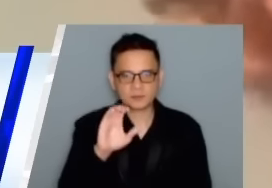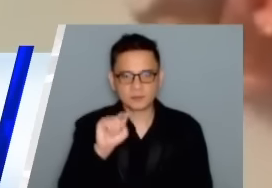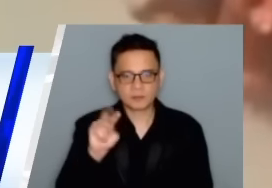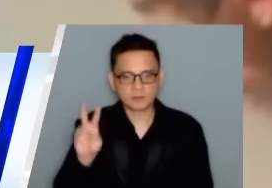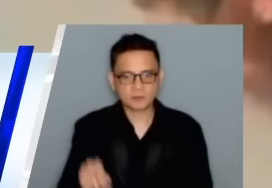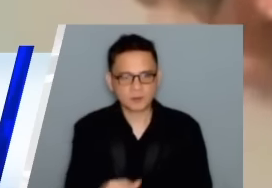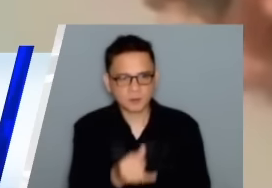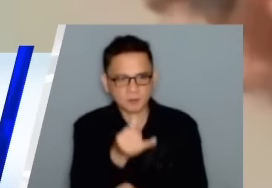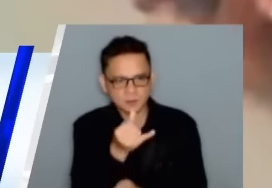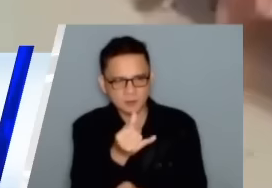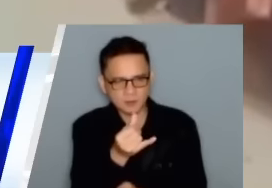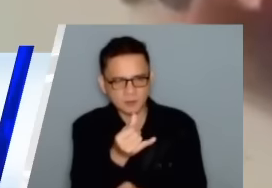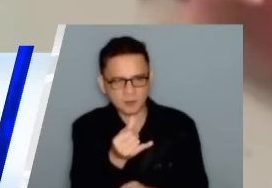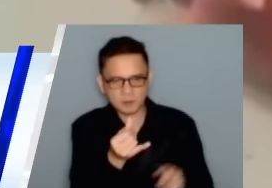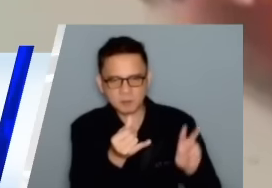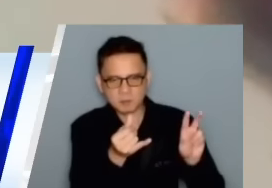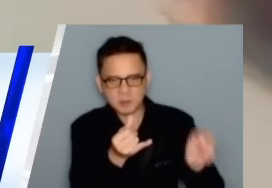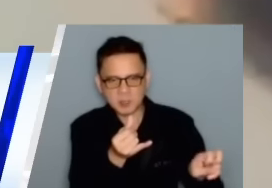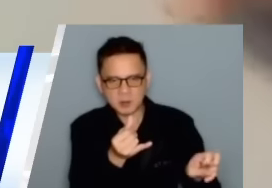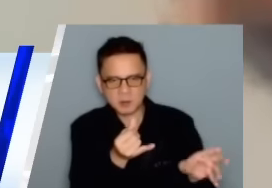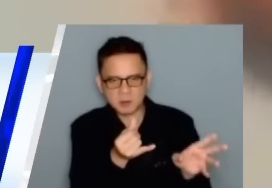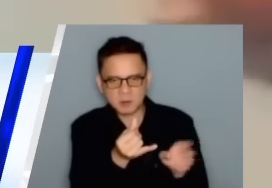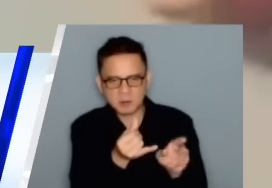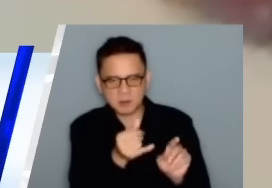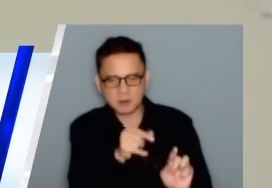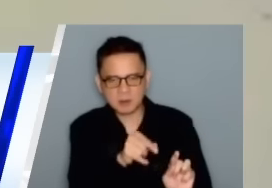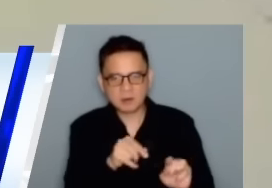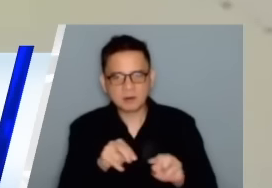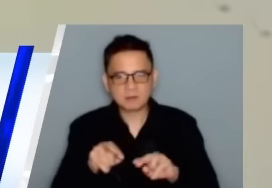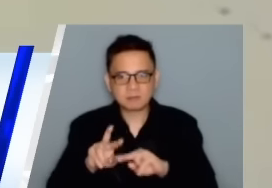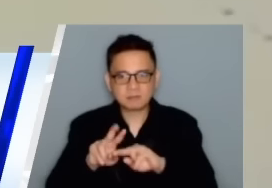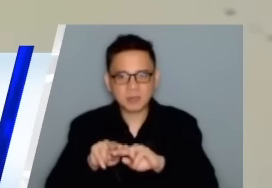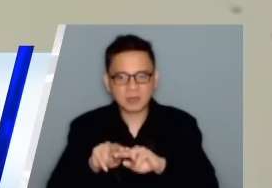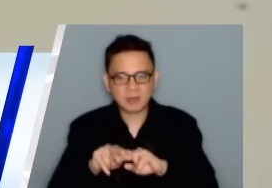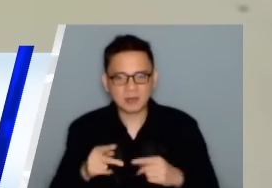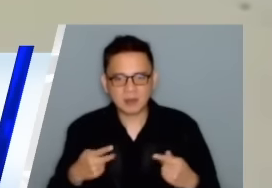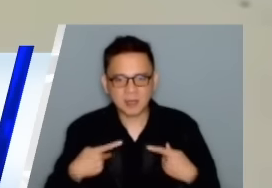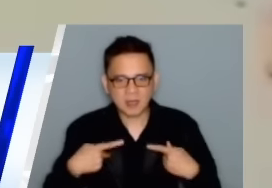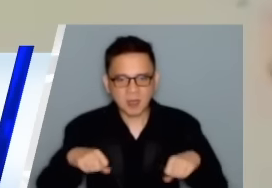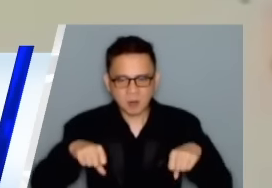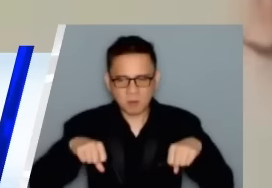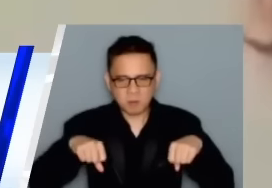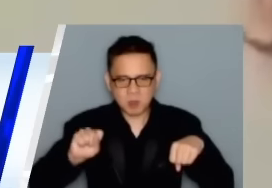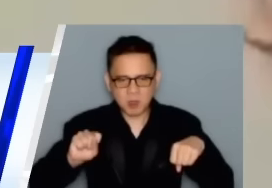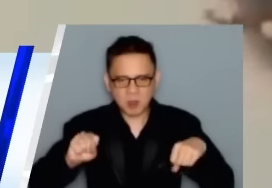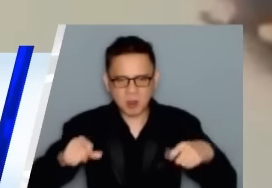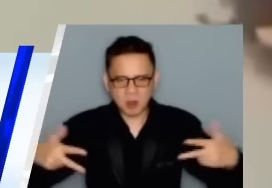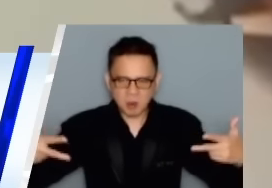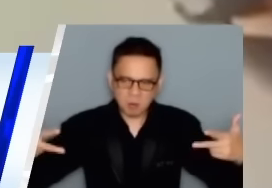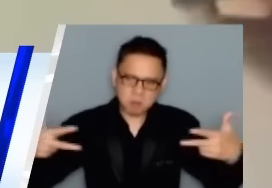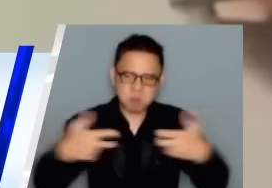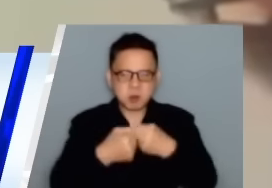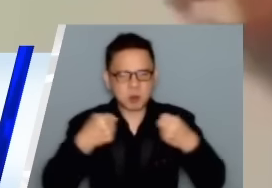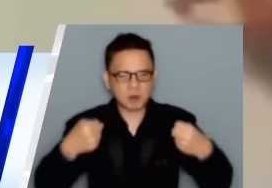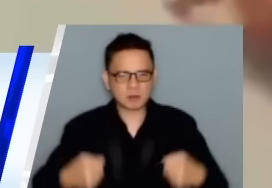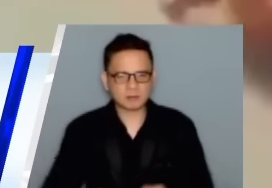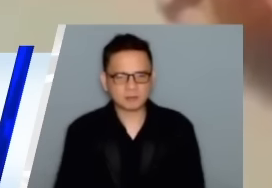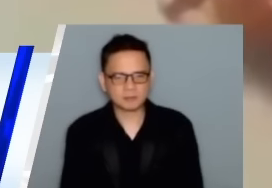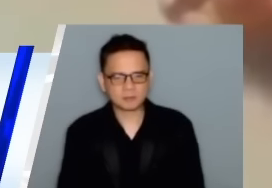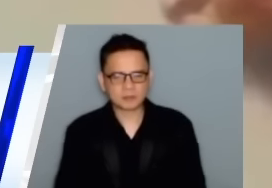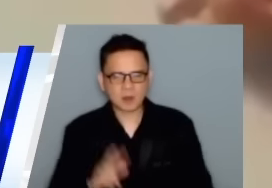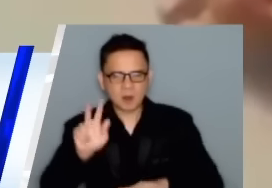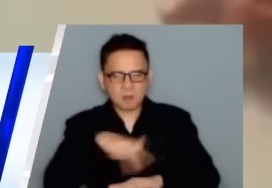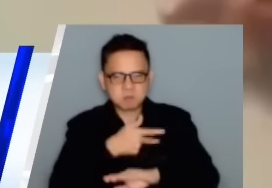motorsiklo sa puuru Pangasinan sumemplang ang dalawang motorsiklo nagtamo ng galo sa iba't ibang bahagi ng katawan ang mga sangkot sa